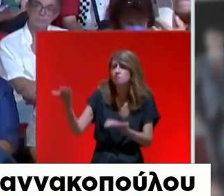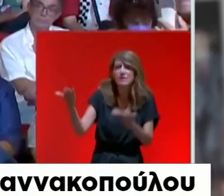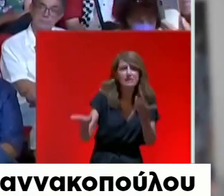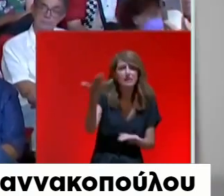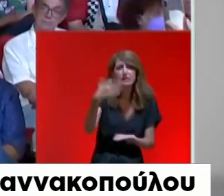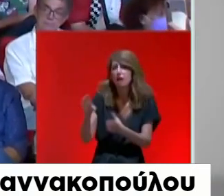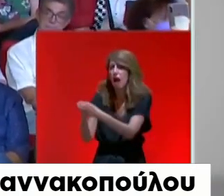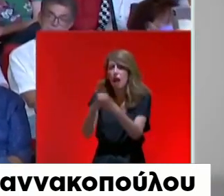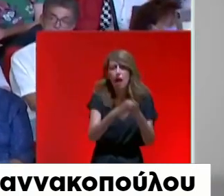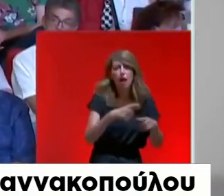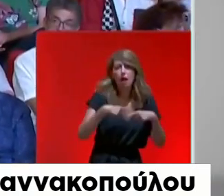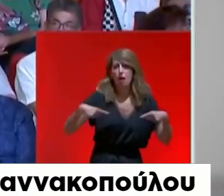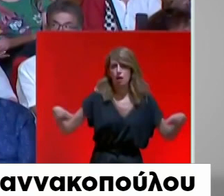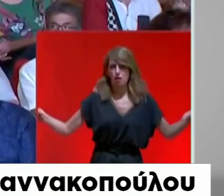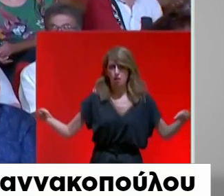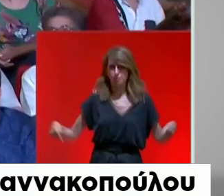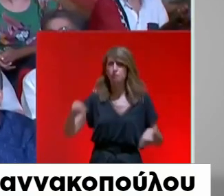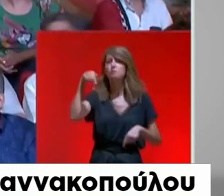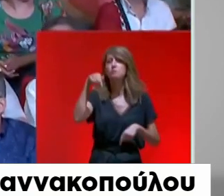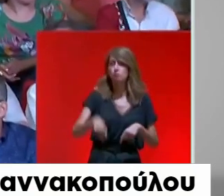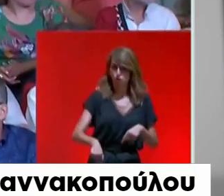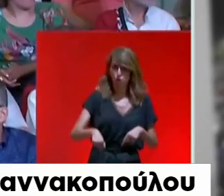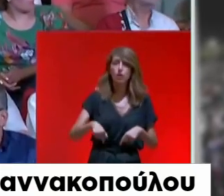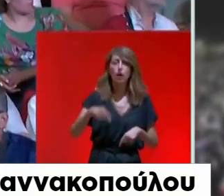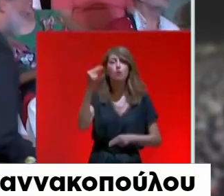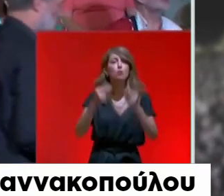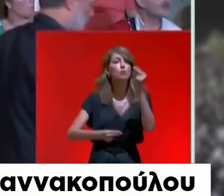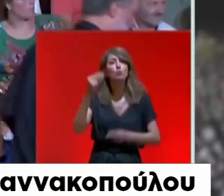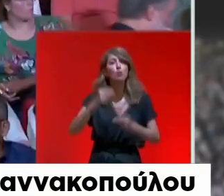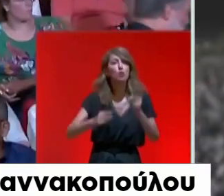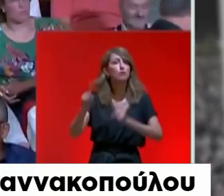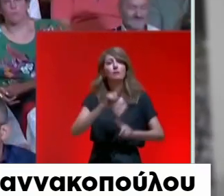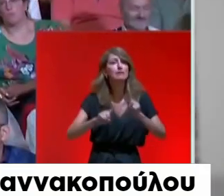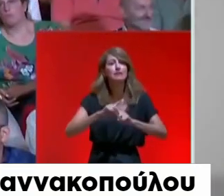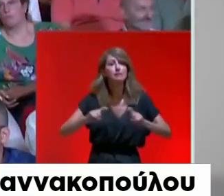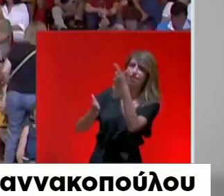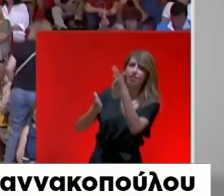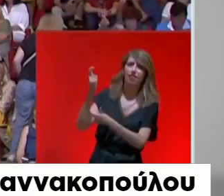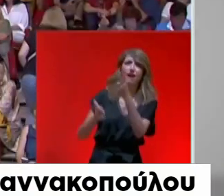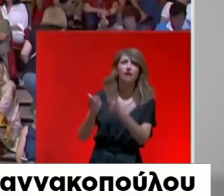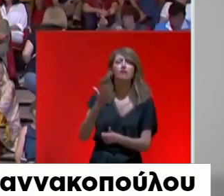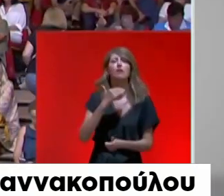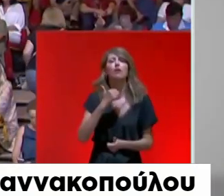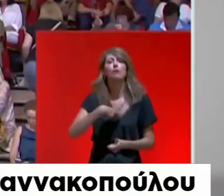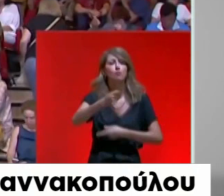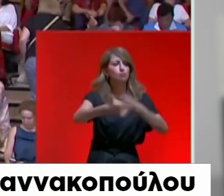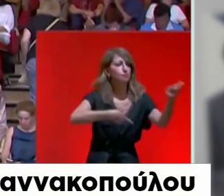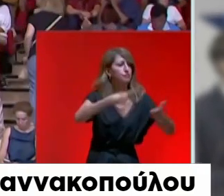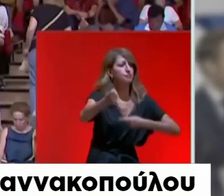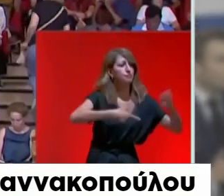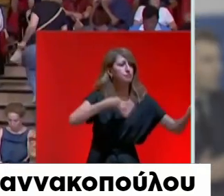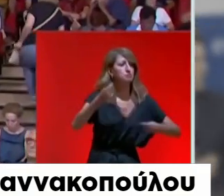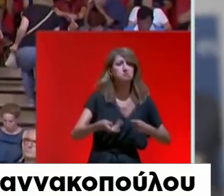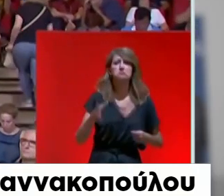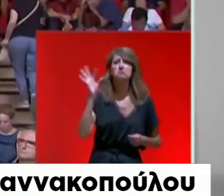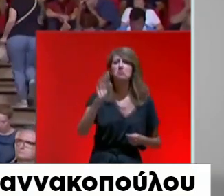τώρα είναι στα μέλη του ΣΥΡΙΖΑ. Είναι στο προοδευτικό αριστερό κόσμο που θα έρθει να ψηφίσει, να στηρίξει αυτή τη διαδικασία. Η